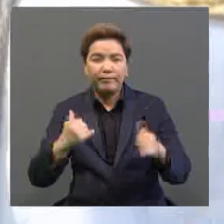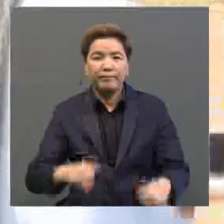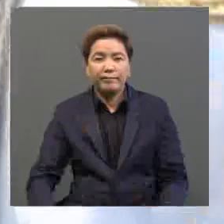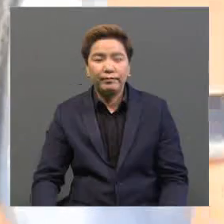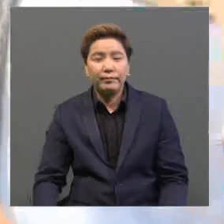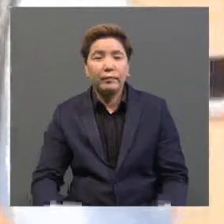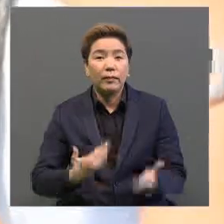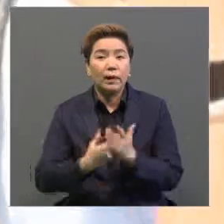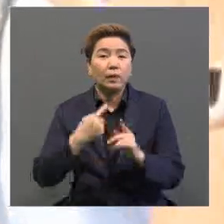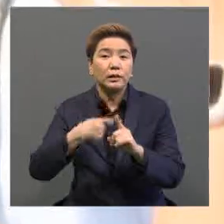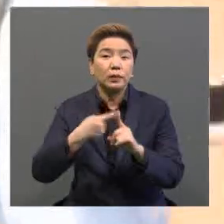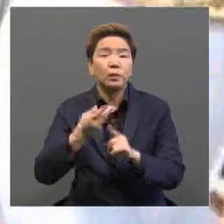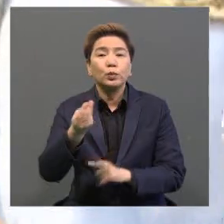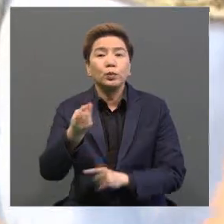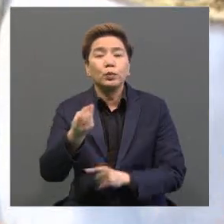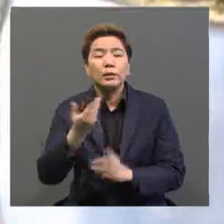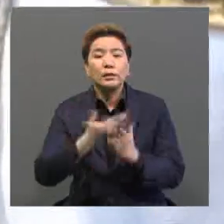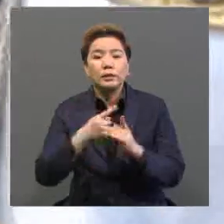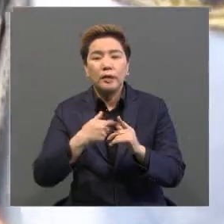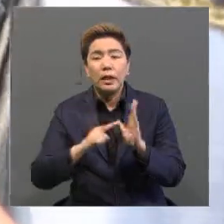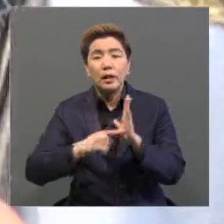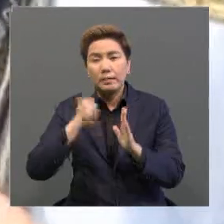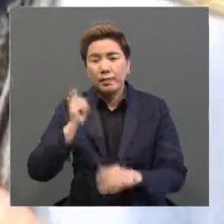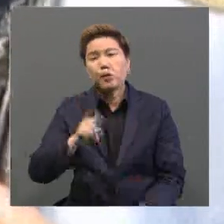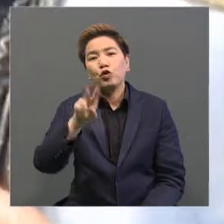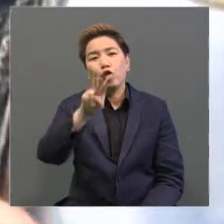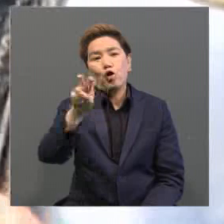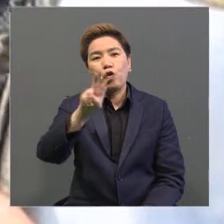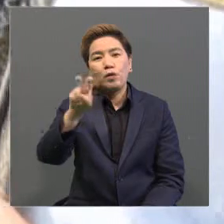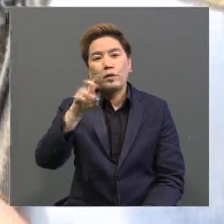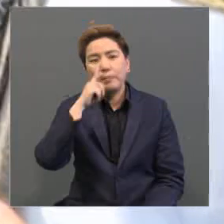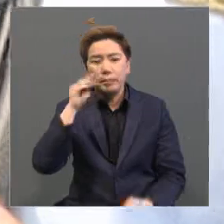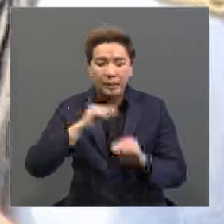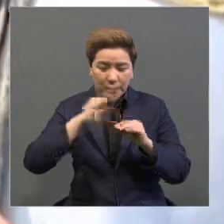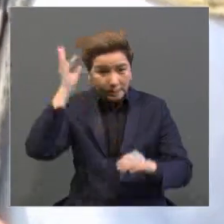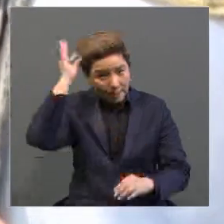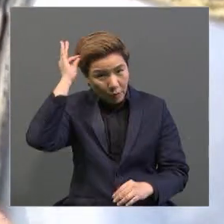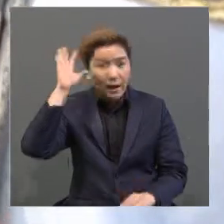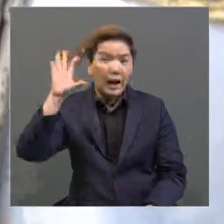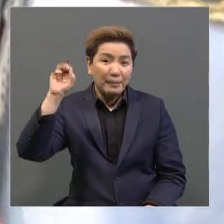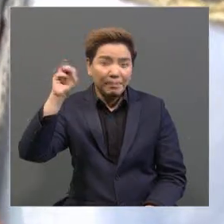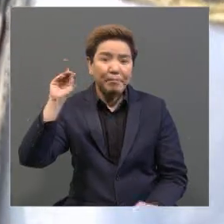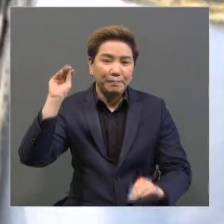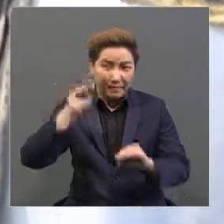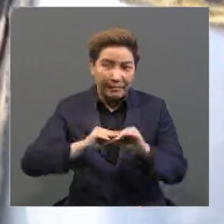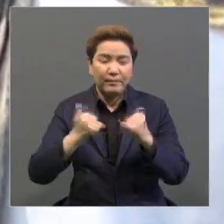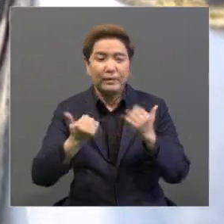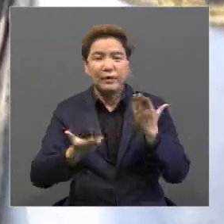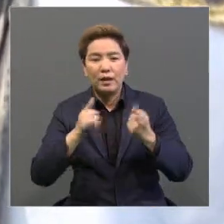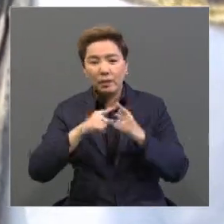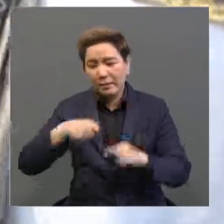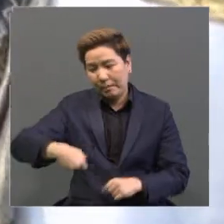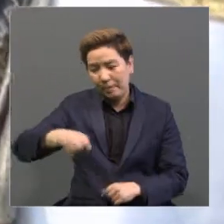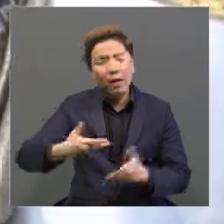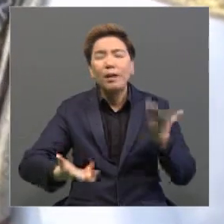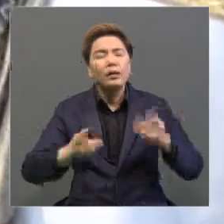ราคาเช่าชุดที่เราคิดเป็นยังไงอ่ะเริ่มต้นที่ 200บาทค่ะอาจจะมีค่าทำผม 50บาทอะไรอย่างนี้ค่ะแล้วก็ค่า